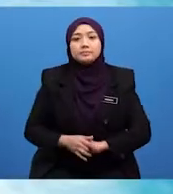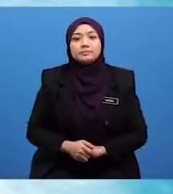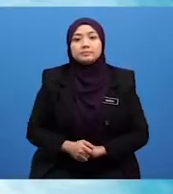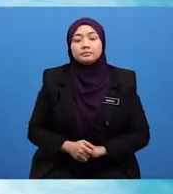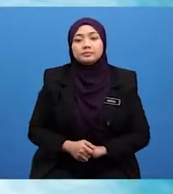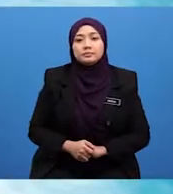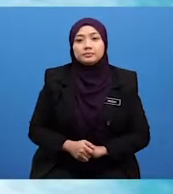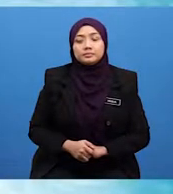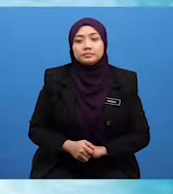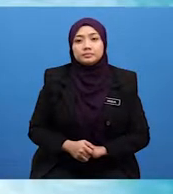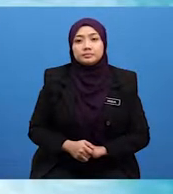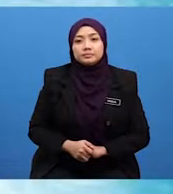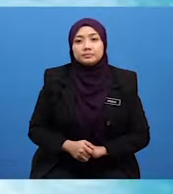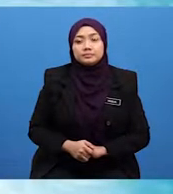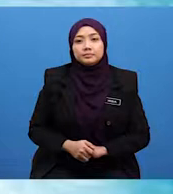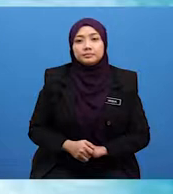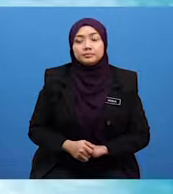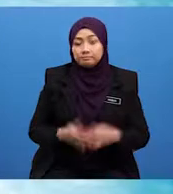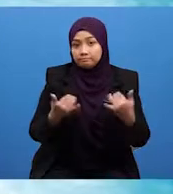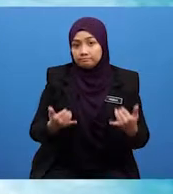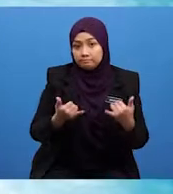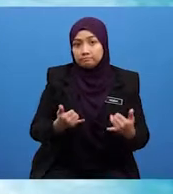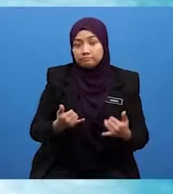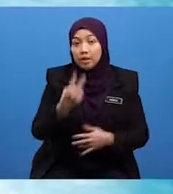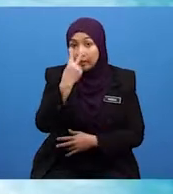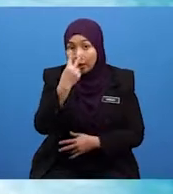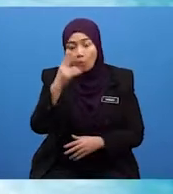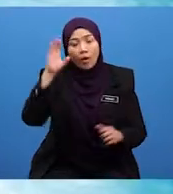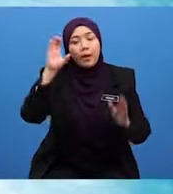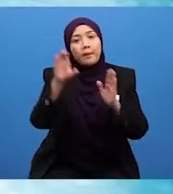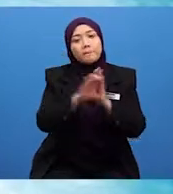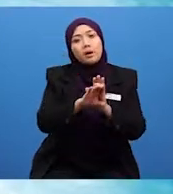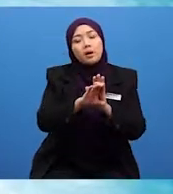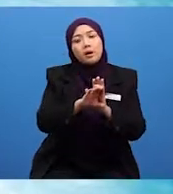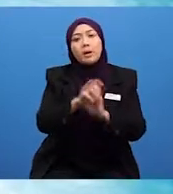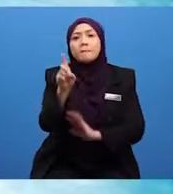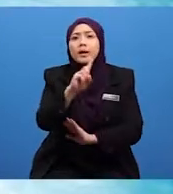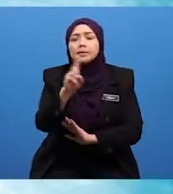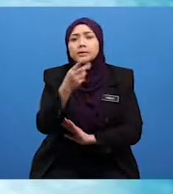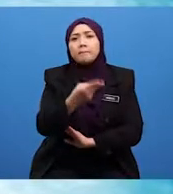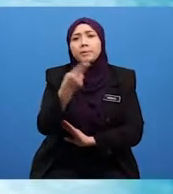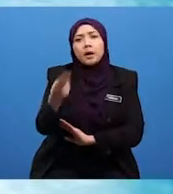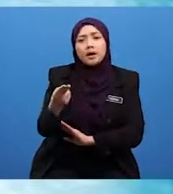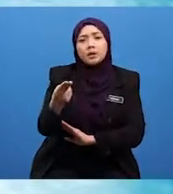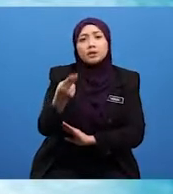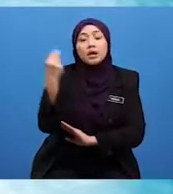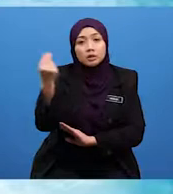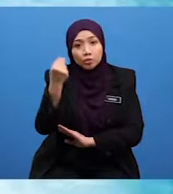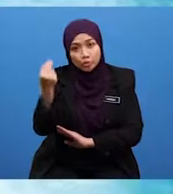Murid-murid, antara bahan-bahan yang berikut, yang manakah mempunyai sifat neutral?